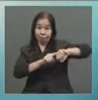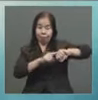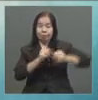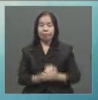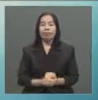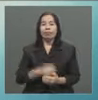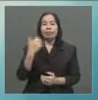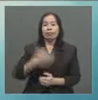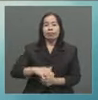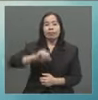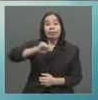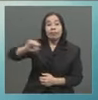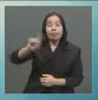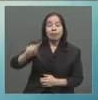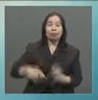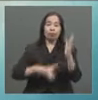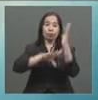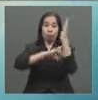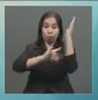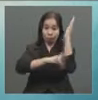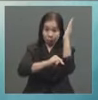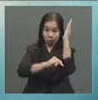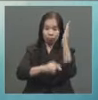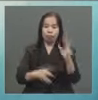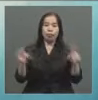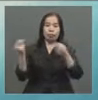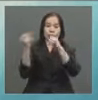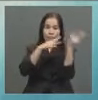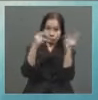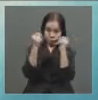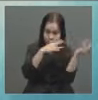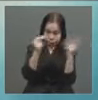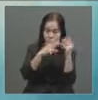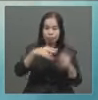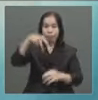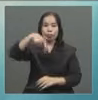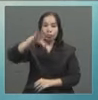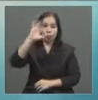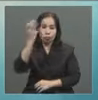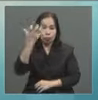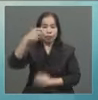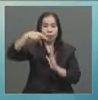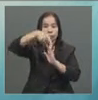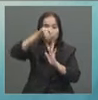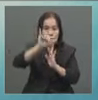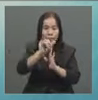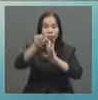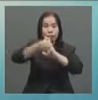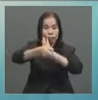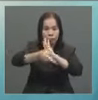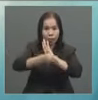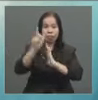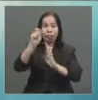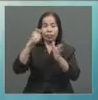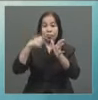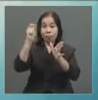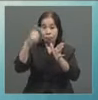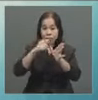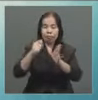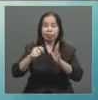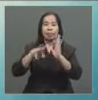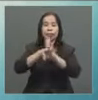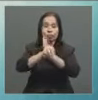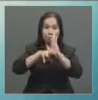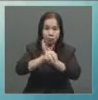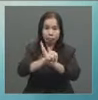าที่ชุมพรนครพนมพิษณุโลกพะเยาหนองคายอำนาจเจริญมุกดาห